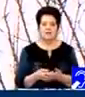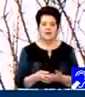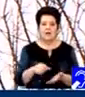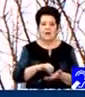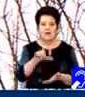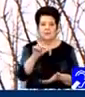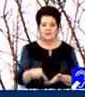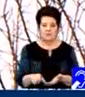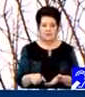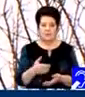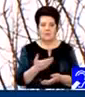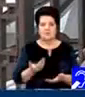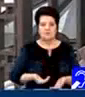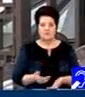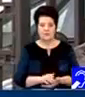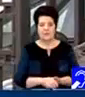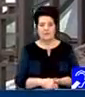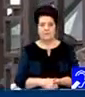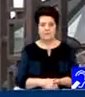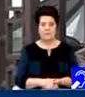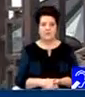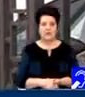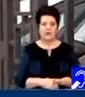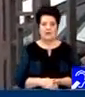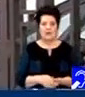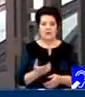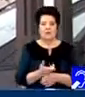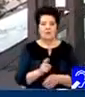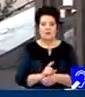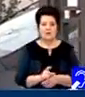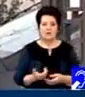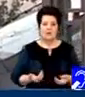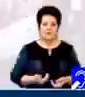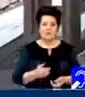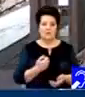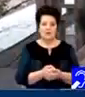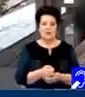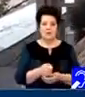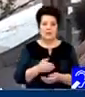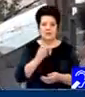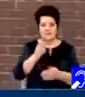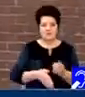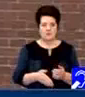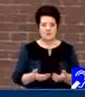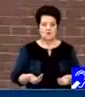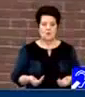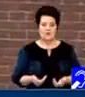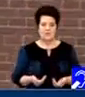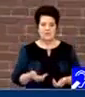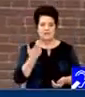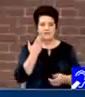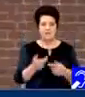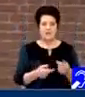reprezenta o specie pe care de dispariție. Chiar un om extraordinar și foarte viu până la sfârșitul vieții. Dumnezeu să-l odihnească.